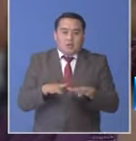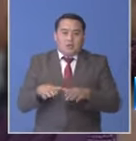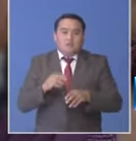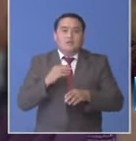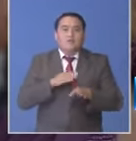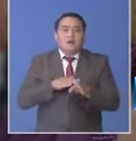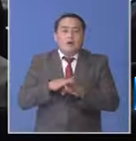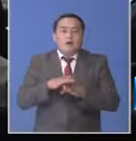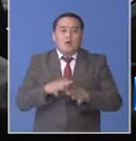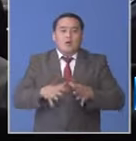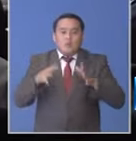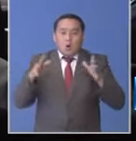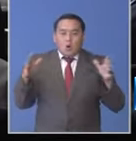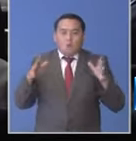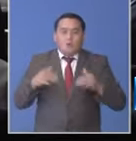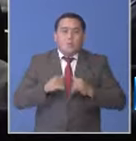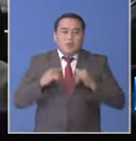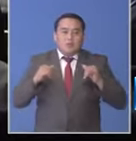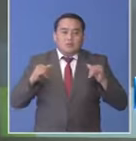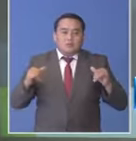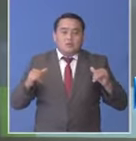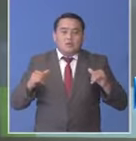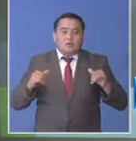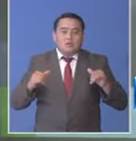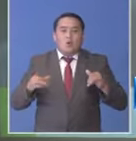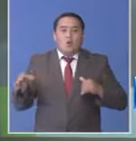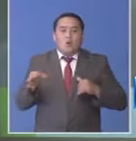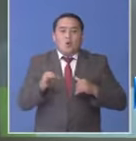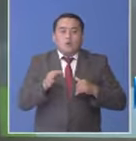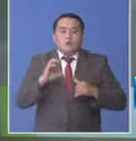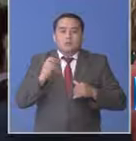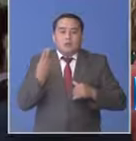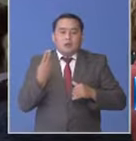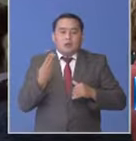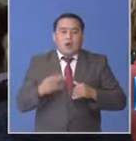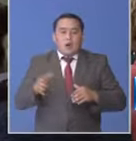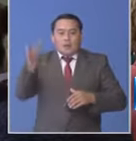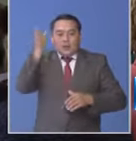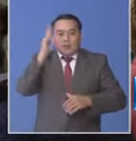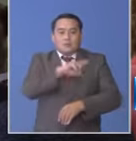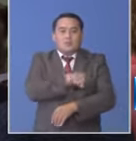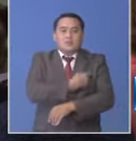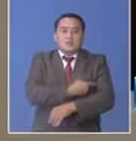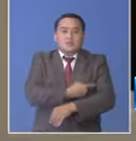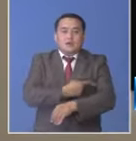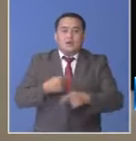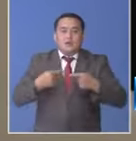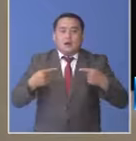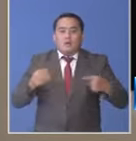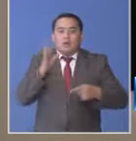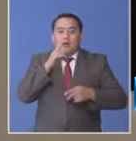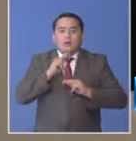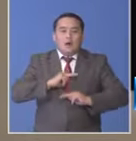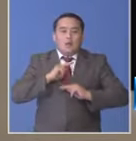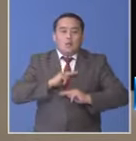Сделала немало Калима Жизылбекова для процветания края, особенно в области социальной жизни, образования и медицины. В разное время работала